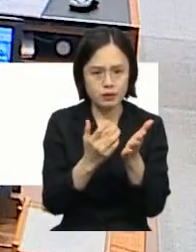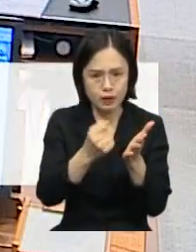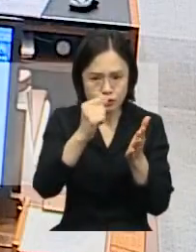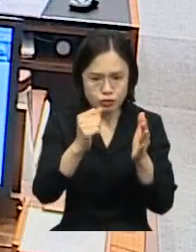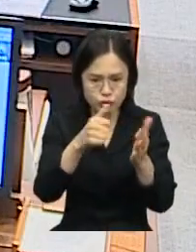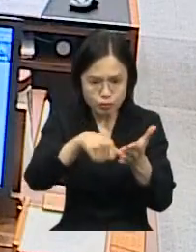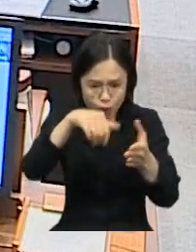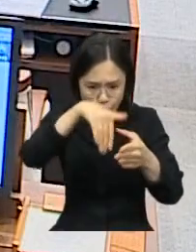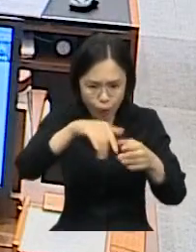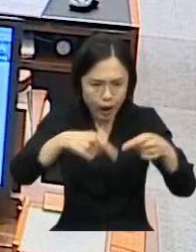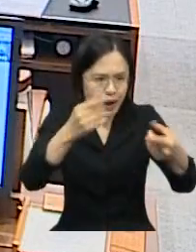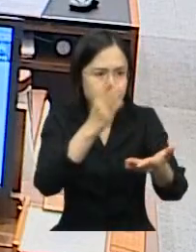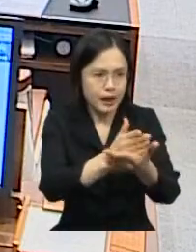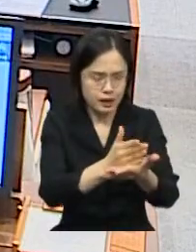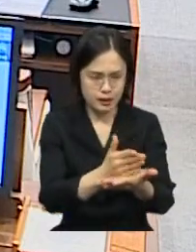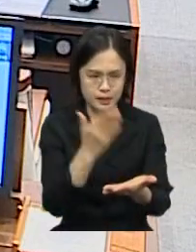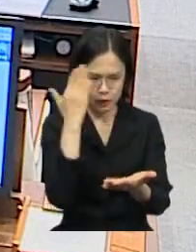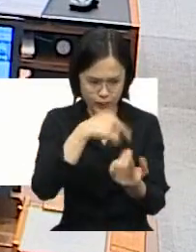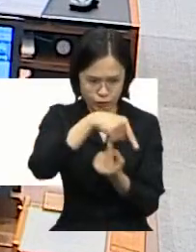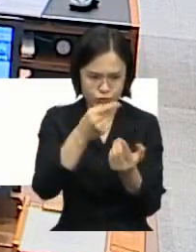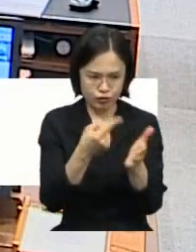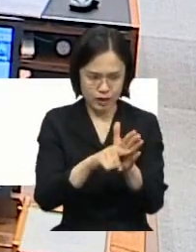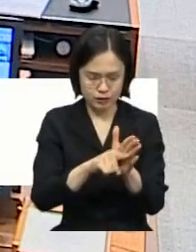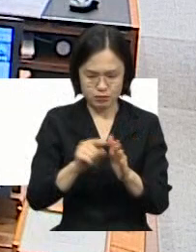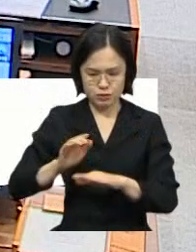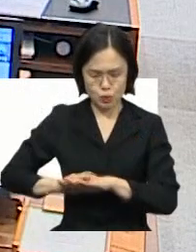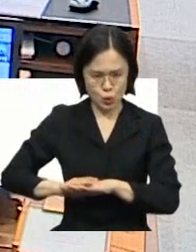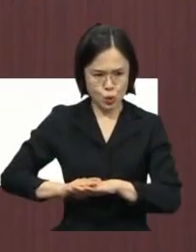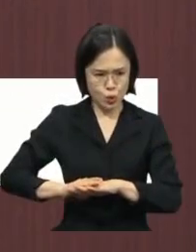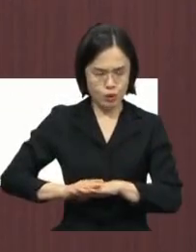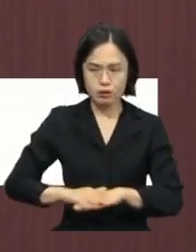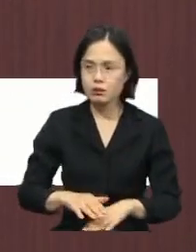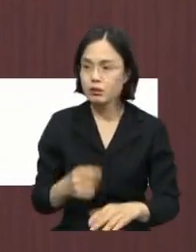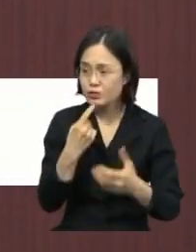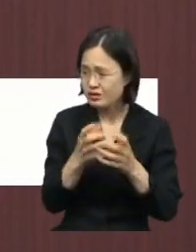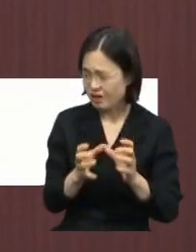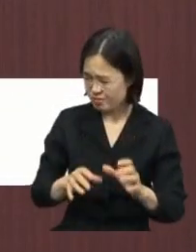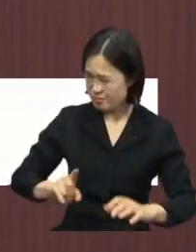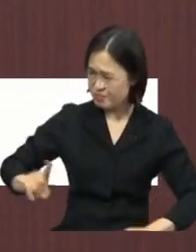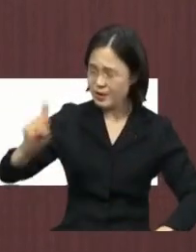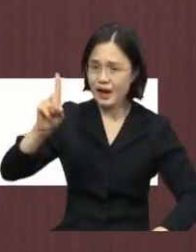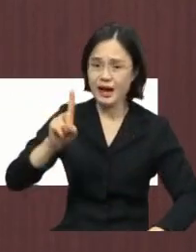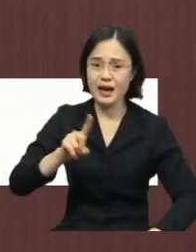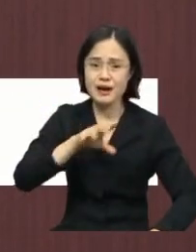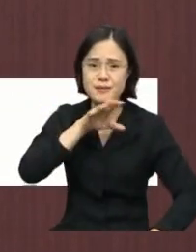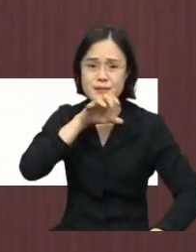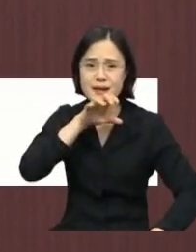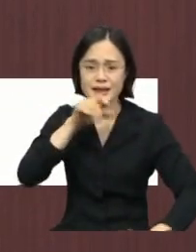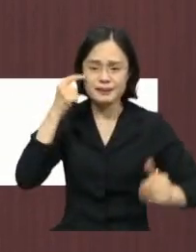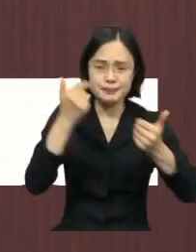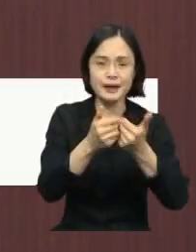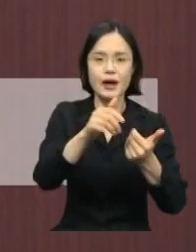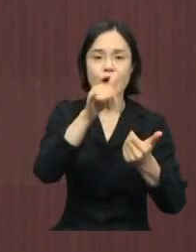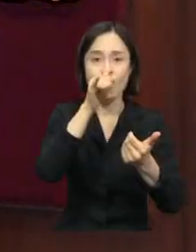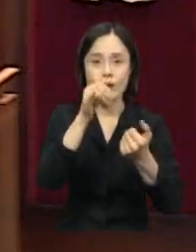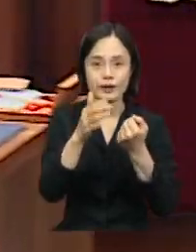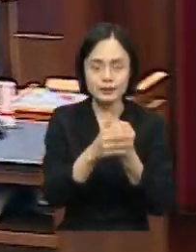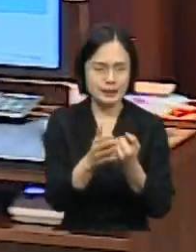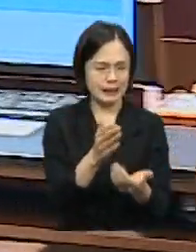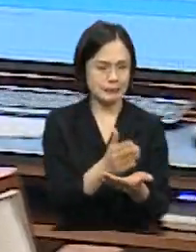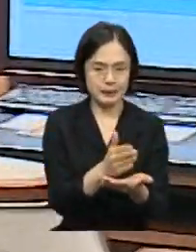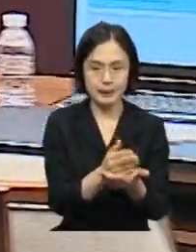이 하지만 민주당 의원들이 반발했고 결국 기표소 한 명의 간표 위원을 두는 것으로